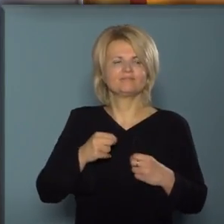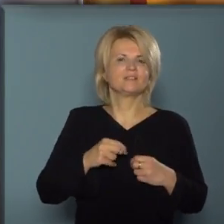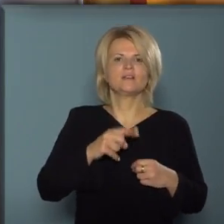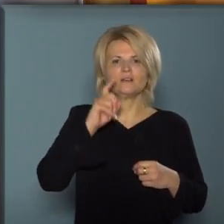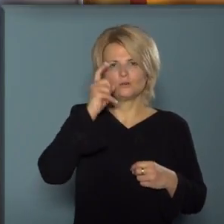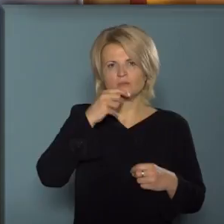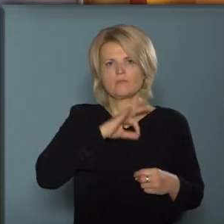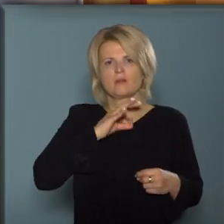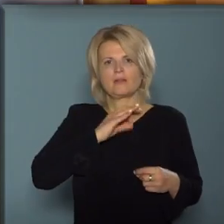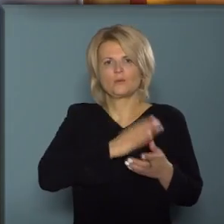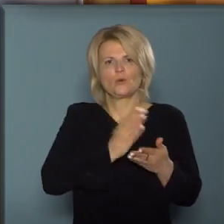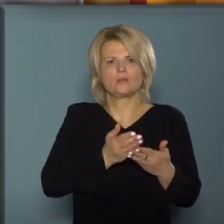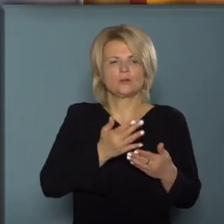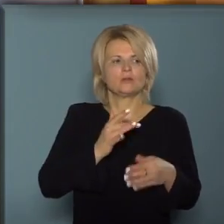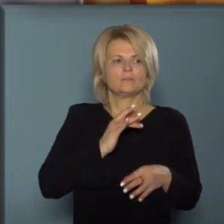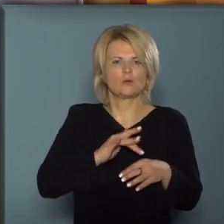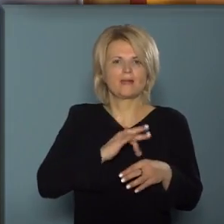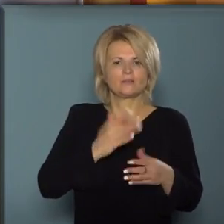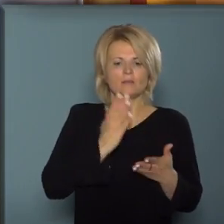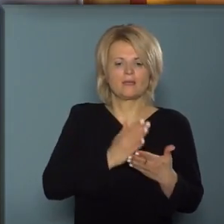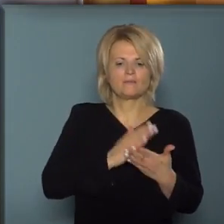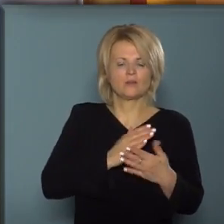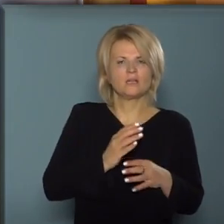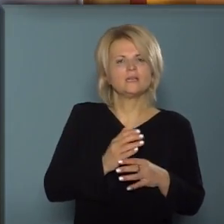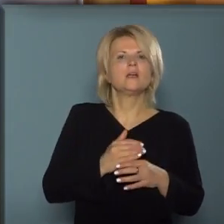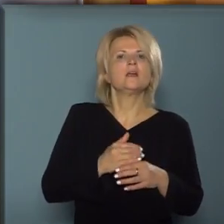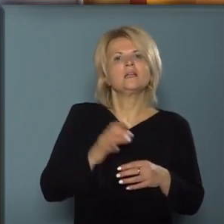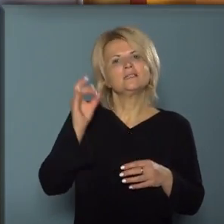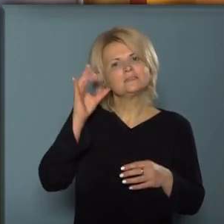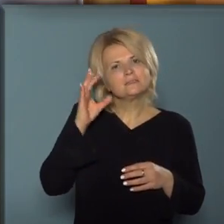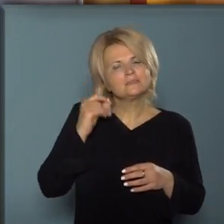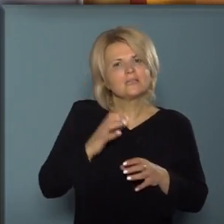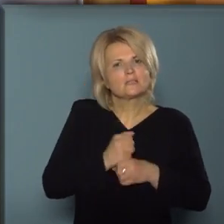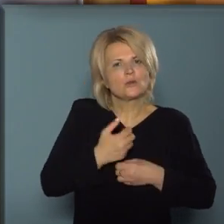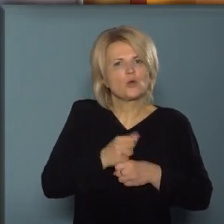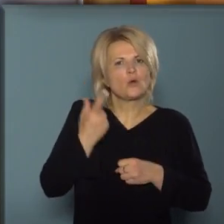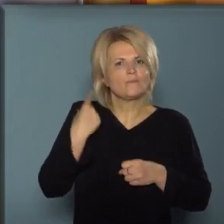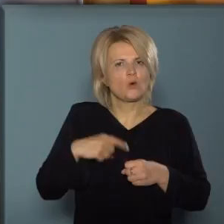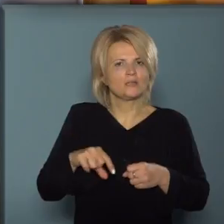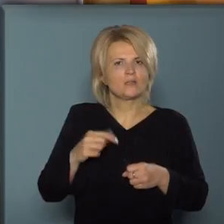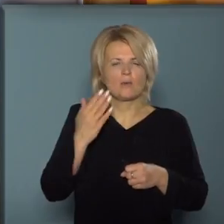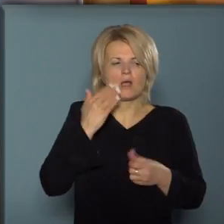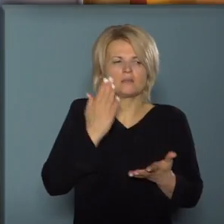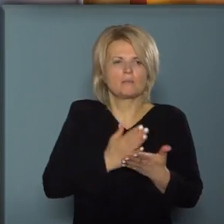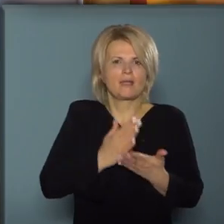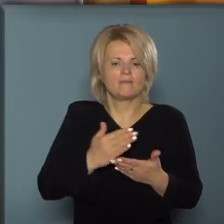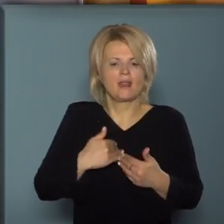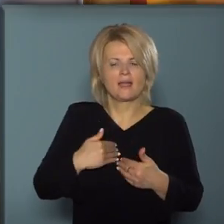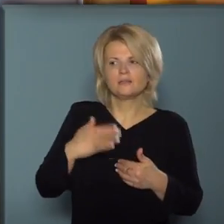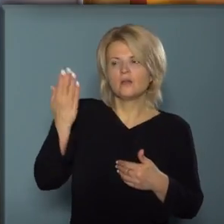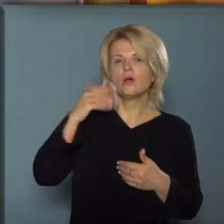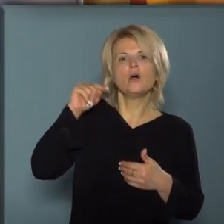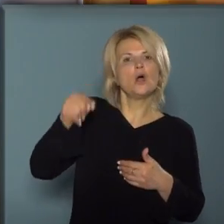ott próbáltam megfelelni. Egy szorongó gyerek voltam, tele megfelelési kényszerrel, és... De bocsánat, hogy belevágok, ha